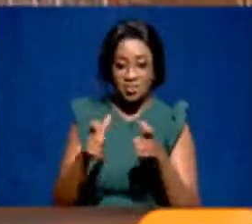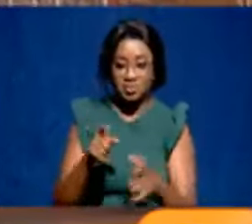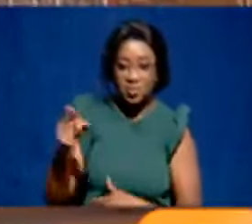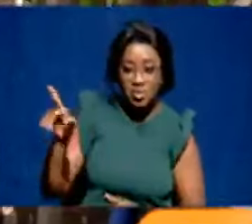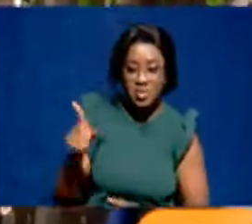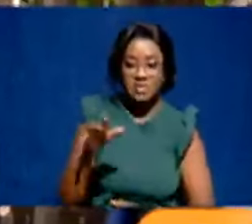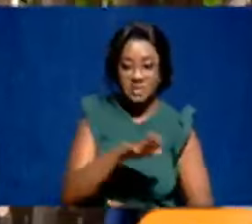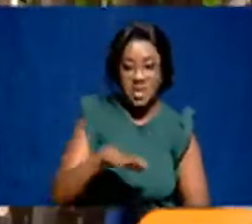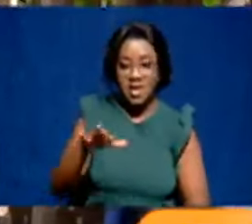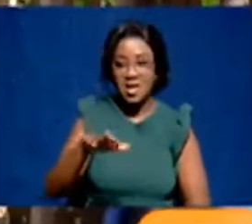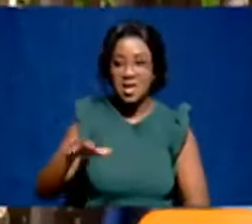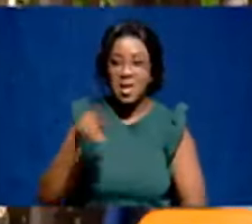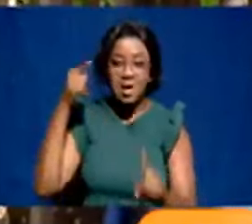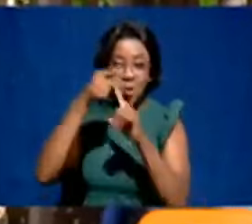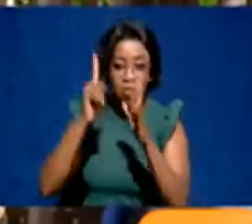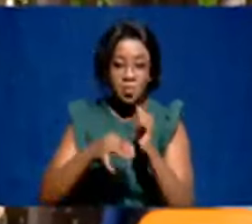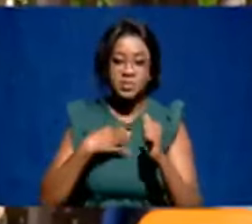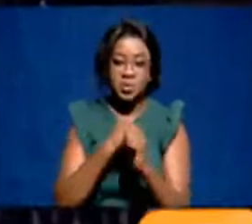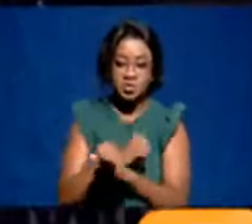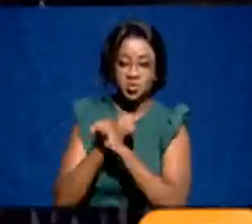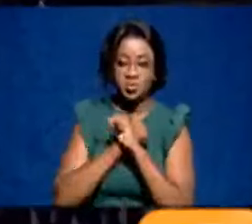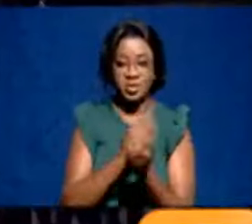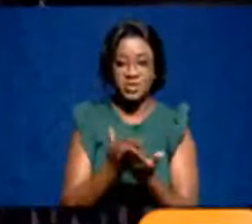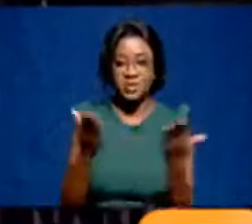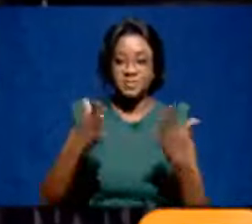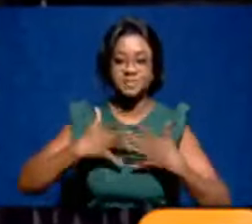vileo ili kuwalinda wananchi.